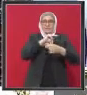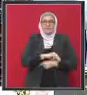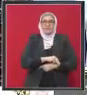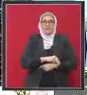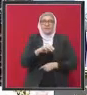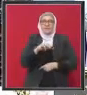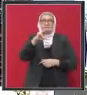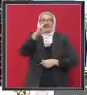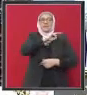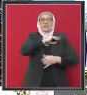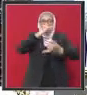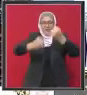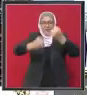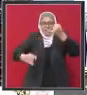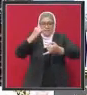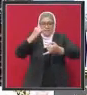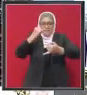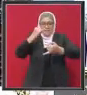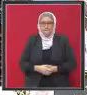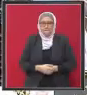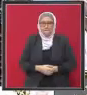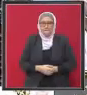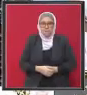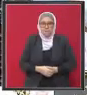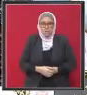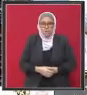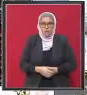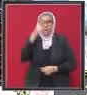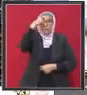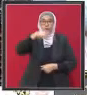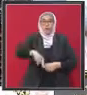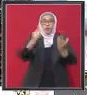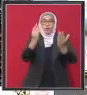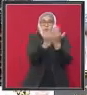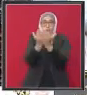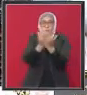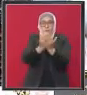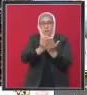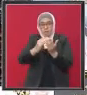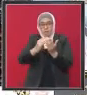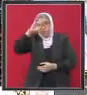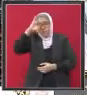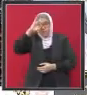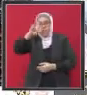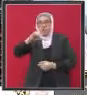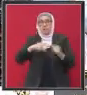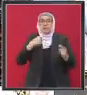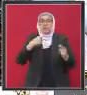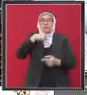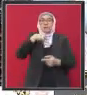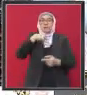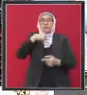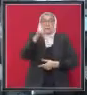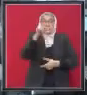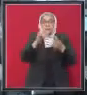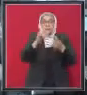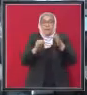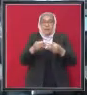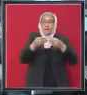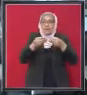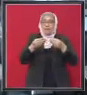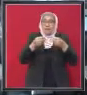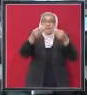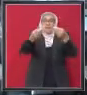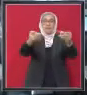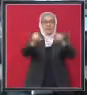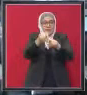sekolah tembak. Jelas ada tu. Untuk sekolah tembak. Saya nak semua faham dah. Saya bermak untuk sekolah tembak. Adakah ia akan ditempatkan